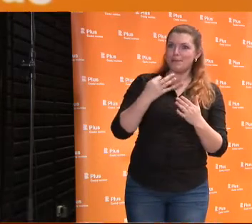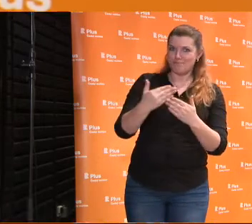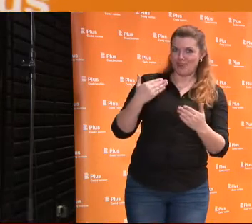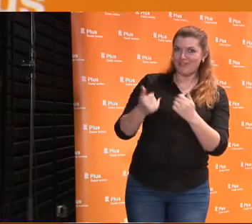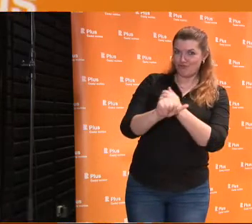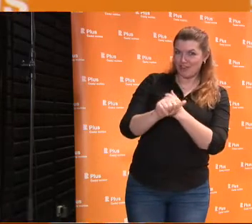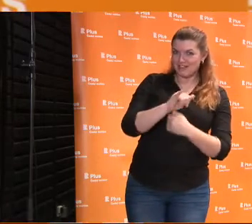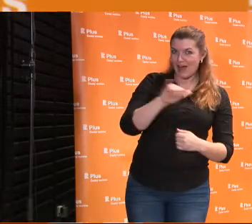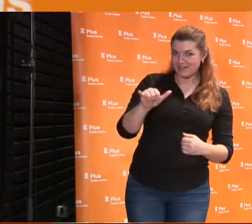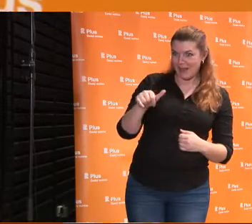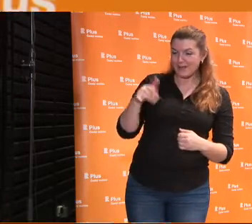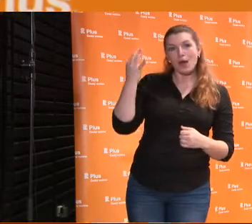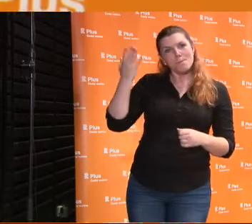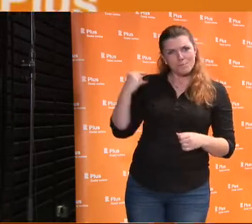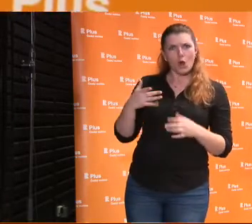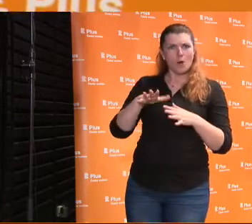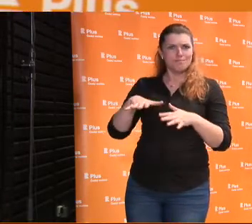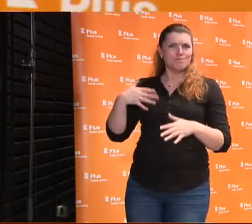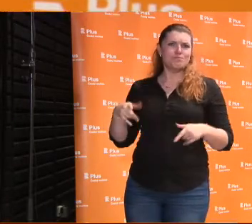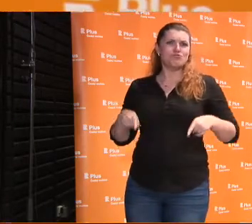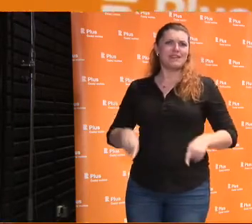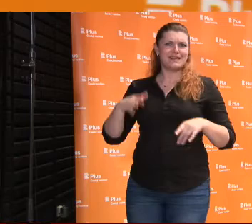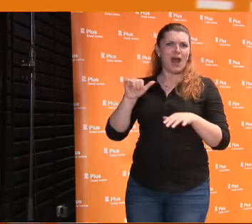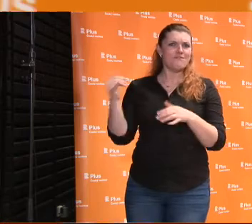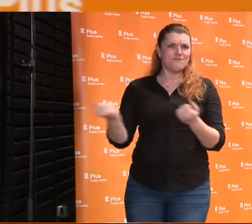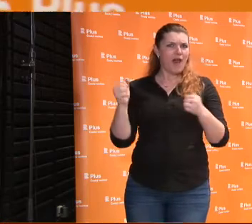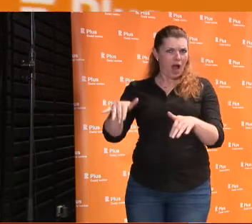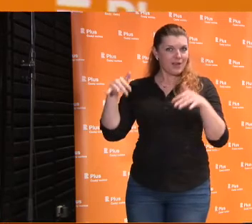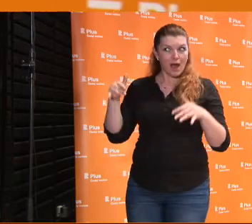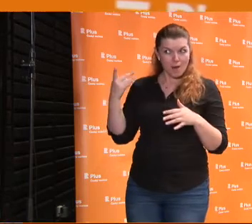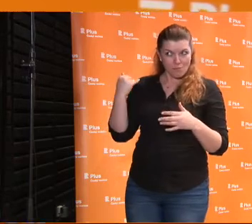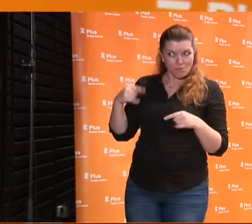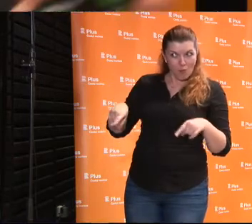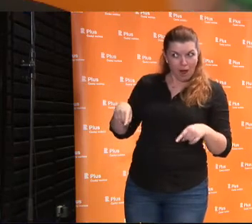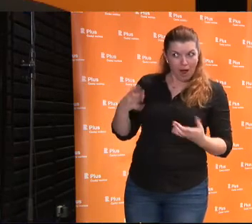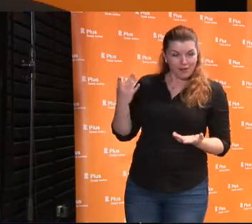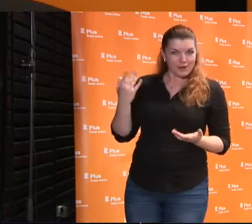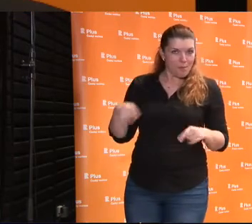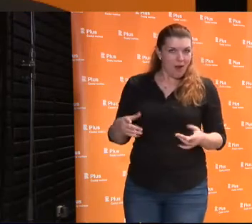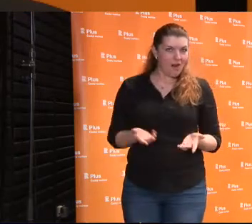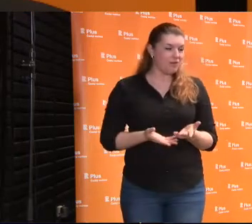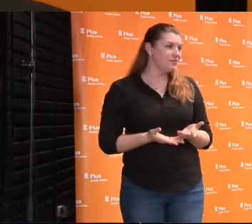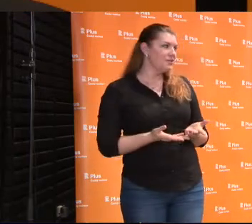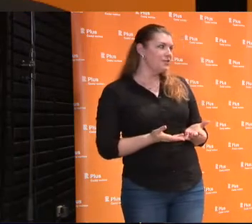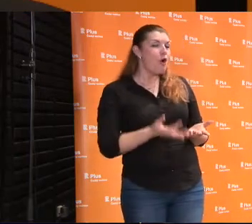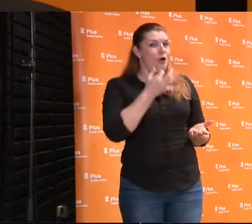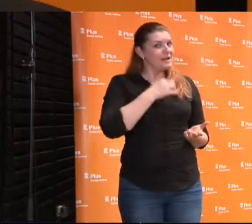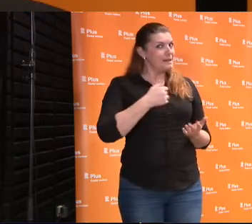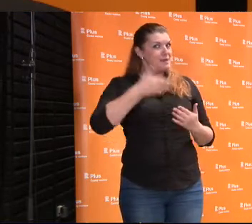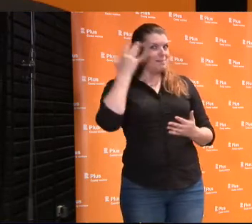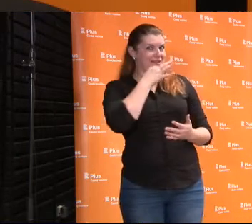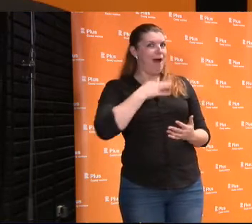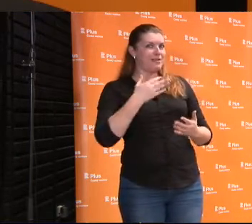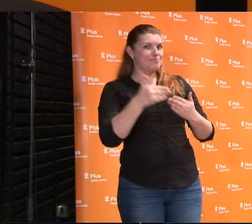byste, že se budete bát o to, že i třeba vedoucí politické představitele jednou nahradí roboti? To bych